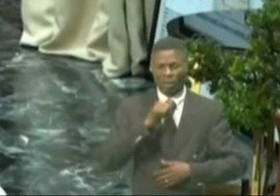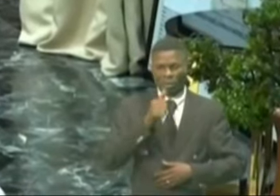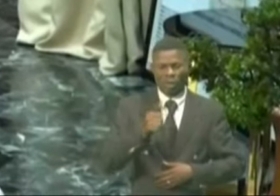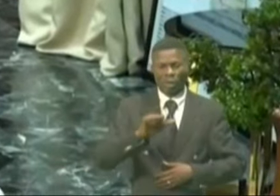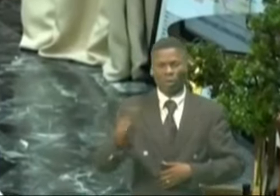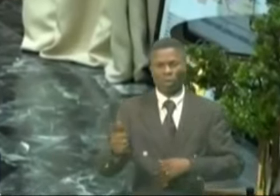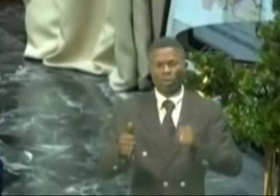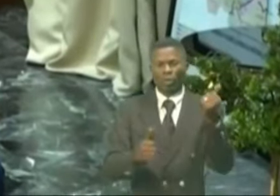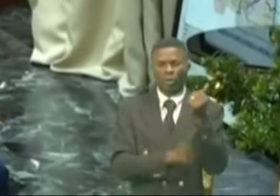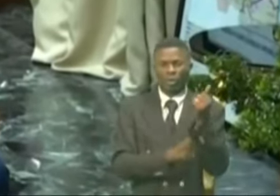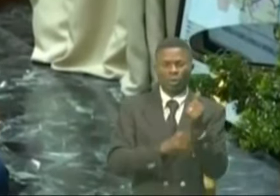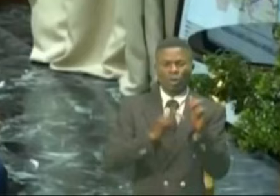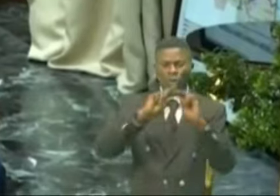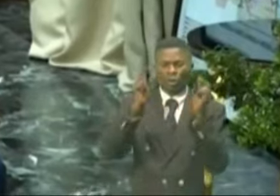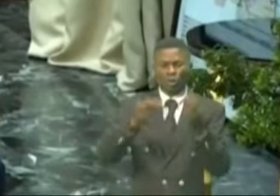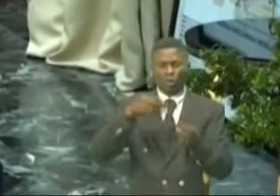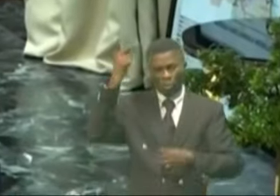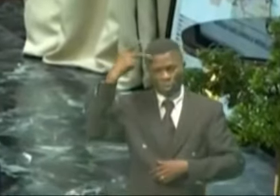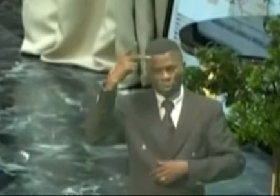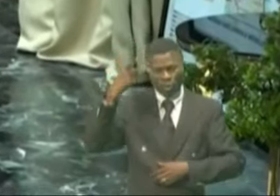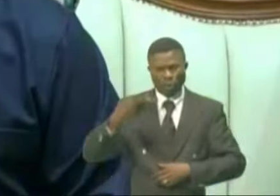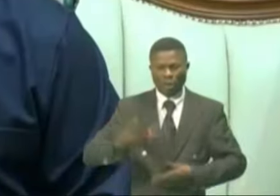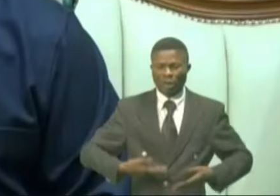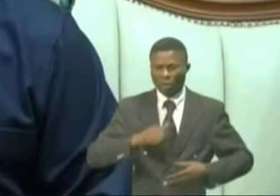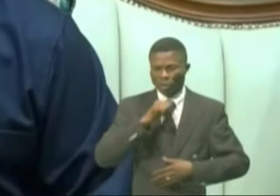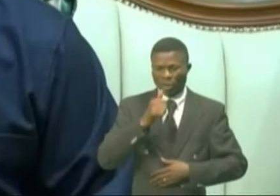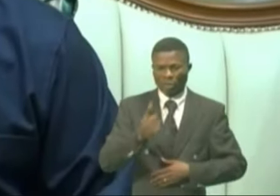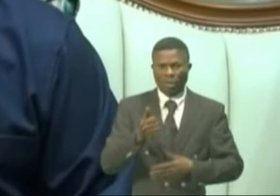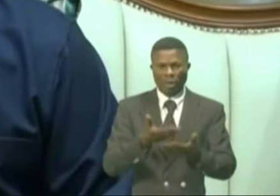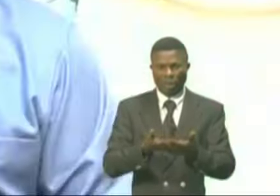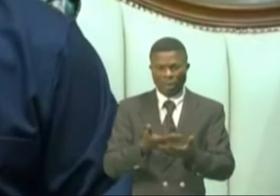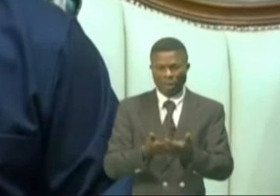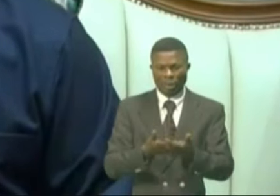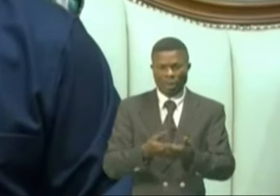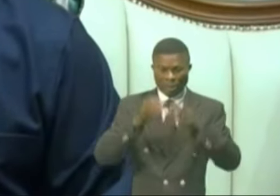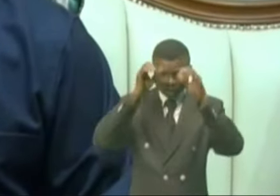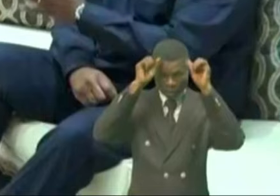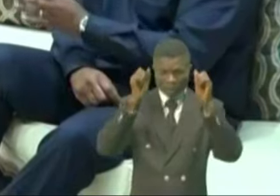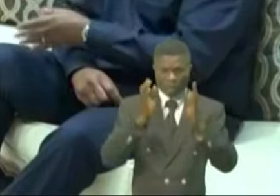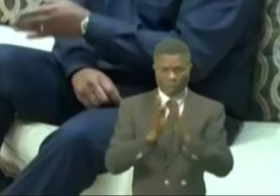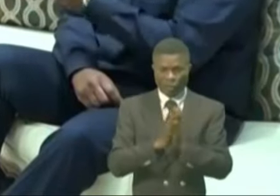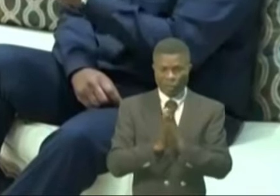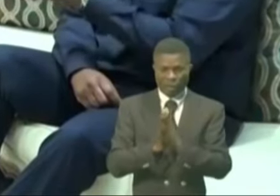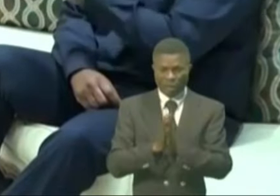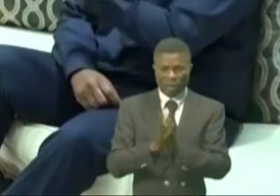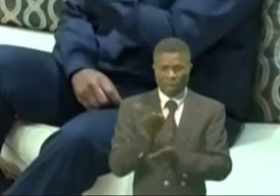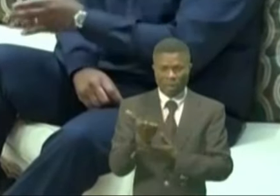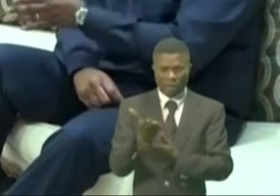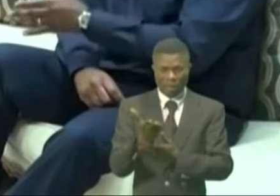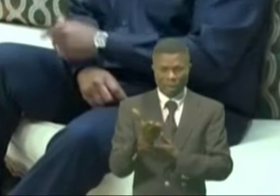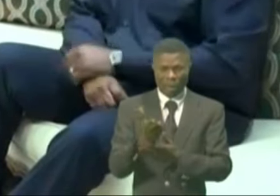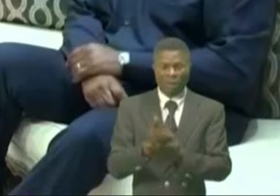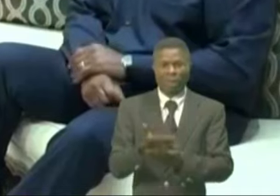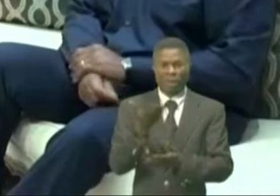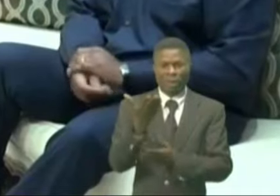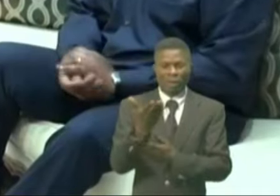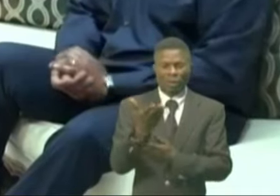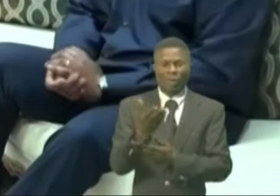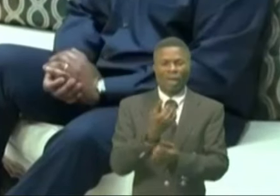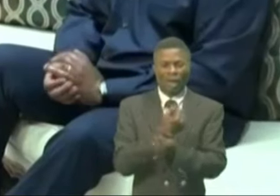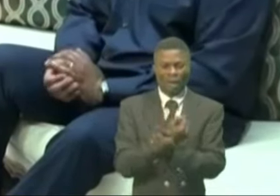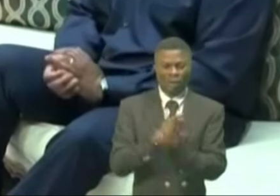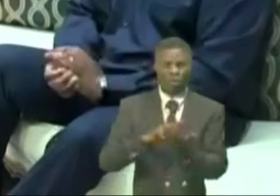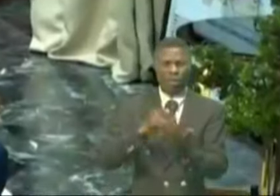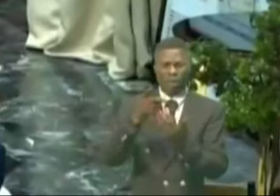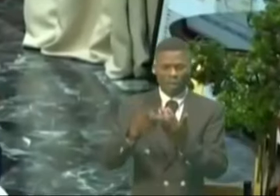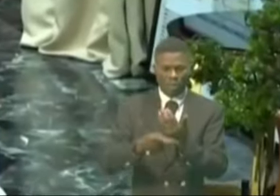de regroupement politique de l'Union sacrée après la sortie du gouvernement, le président de l'Assemblée nationale en appelle à la retenue et à la